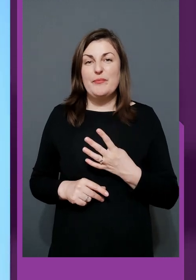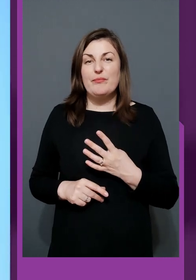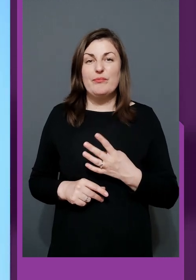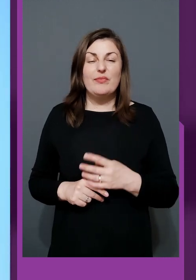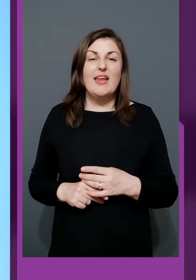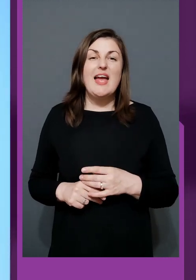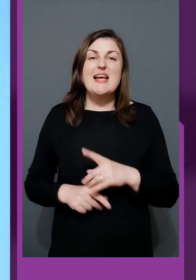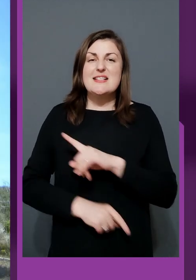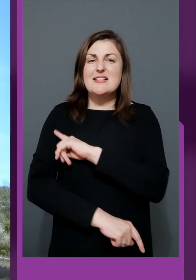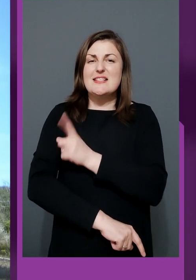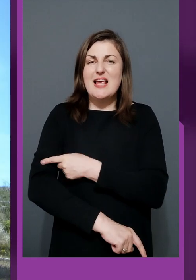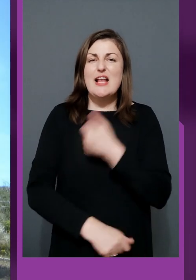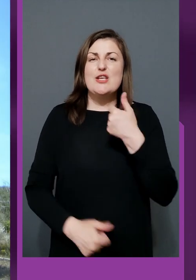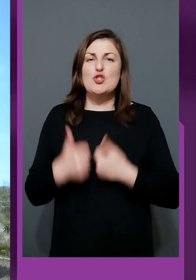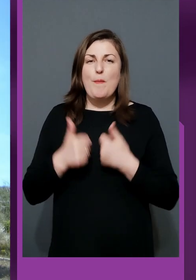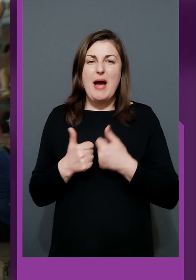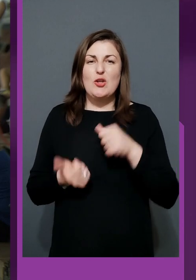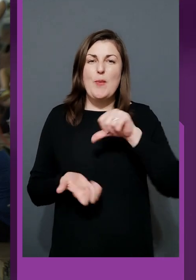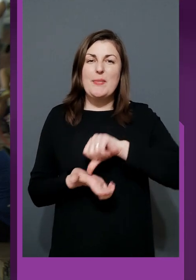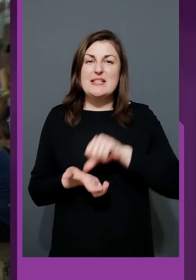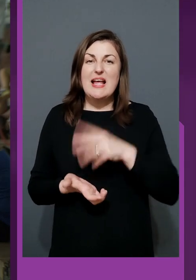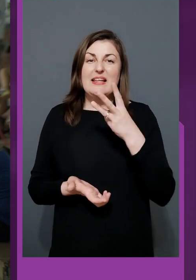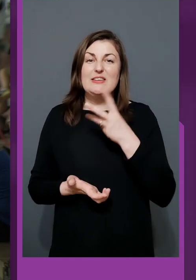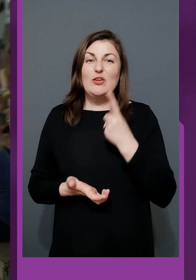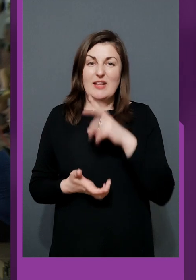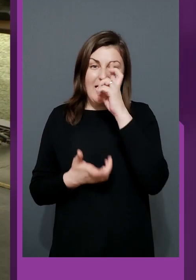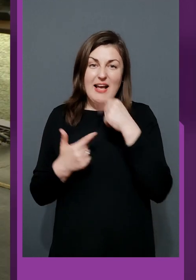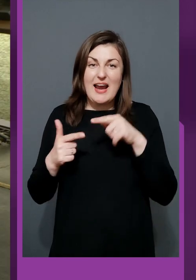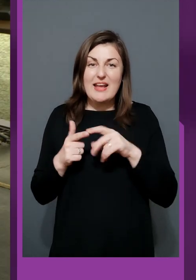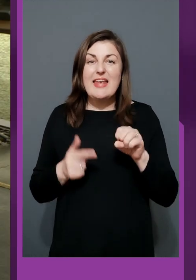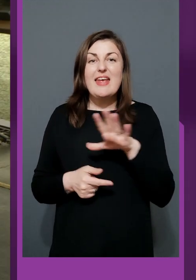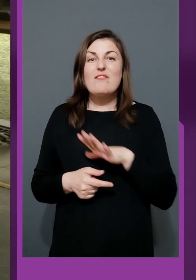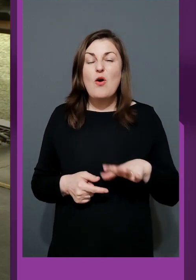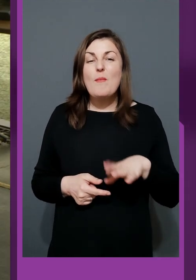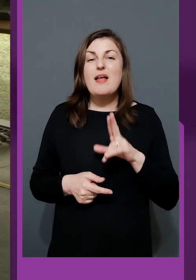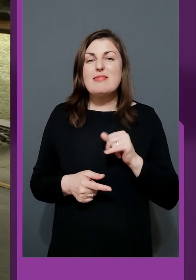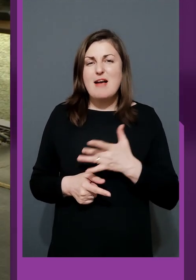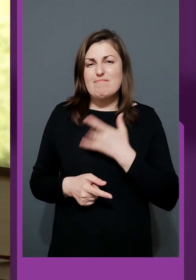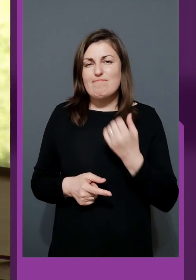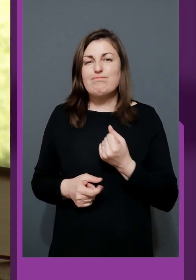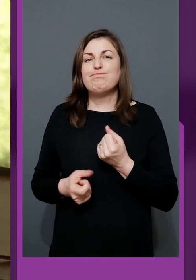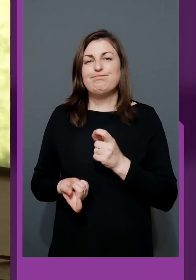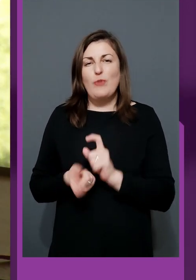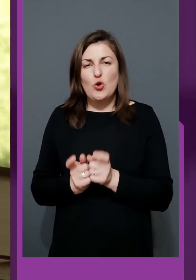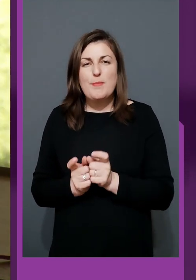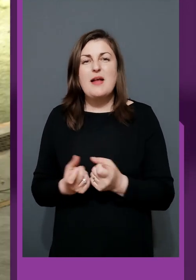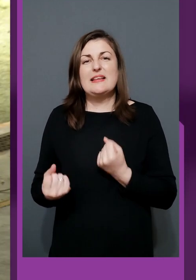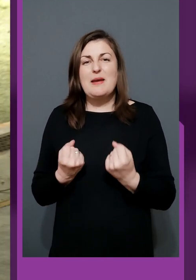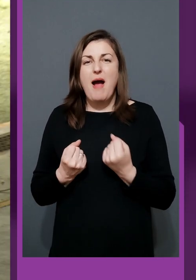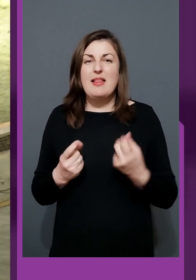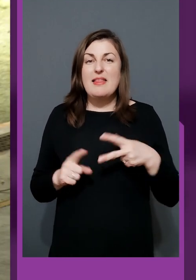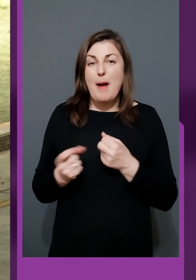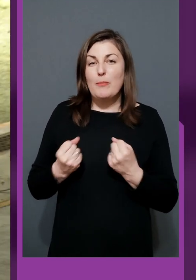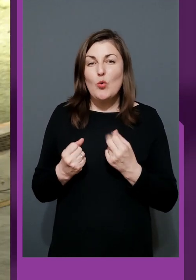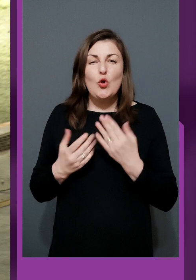2024 сильні суперники представники 31ї країни Європи та запекла боротьба тримали напругу